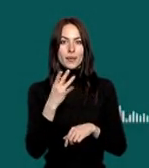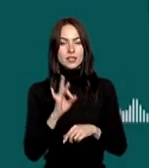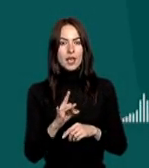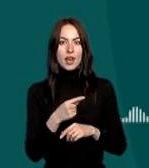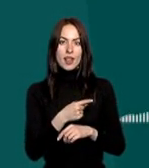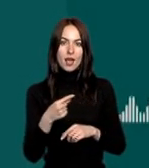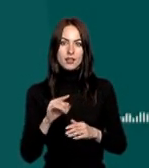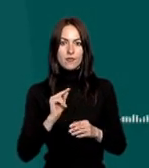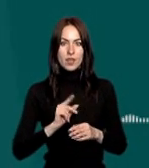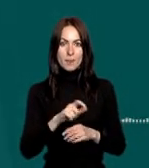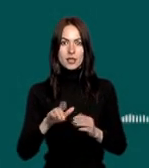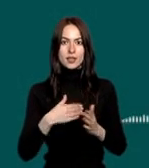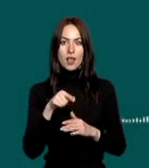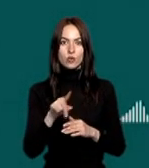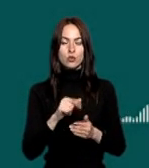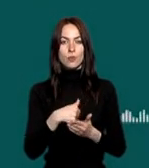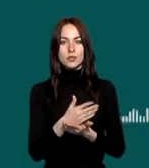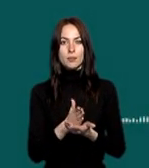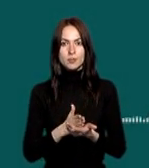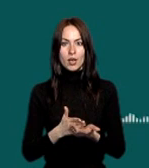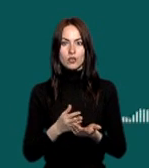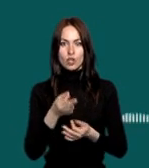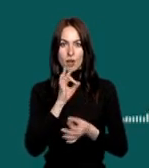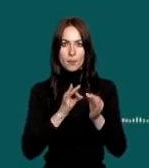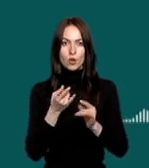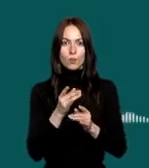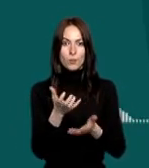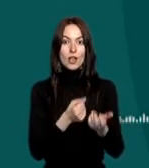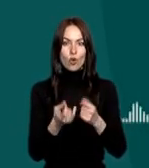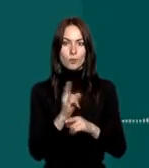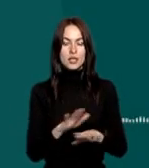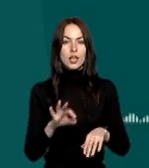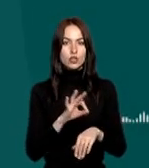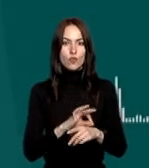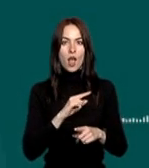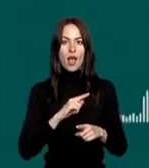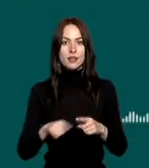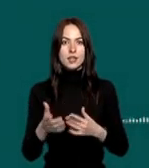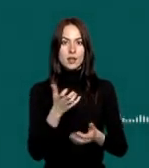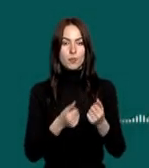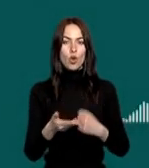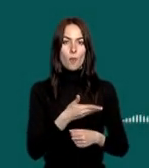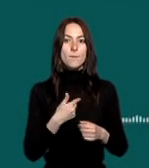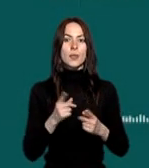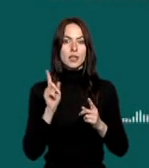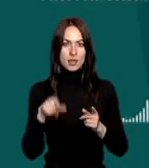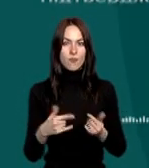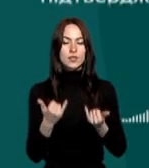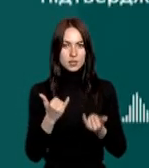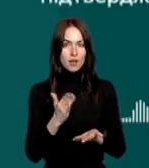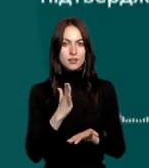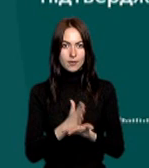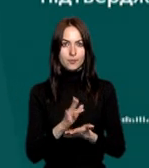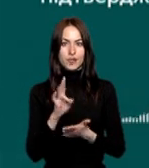працівників для того, щоб забезпечити безперебійний прийом дитячих хворих. Екстрений прийом ми організовуємо навіть зараз, тобто на